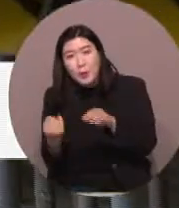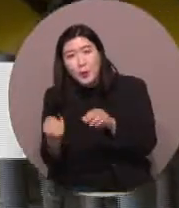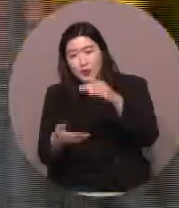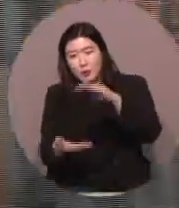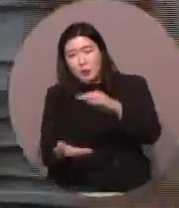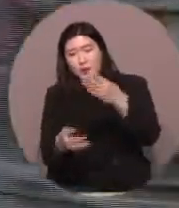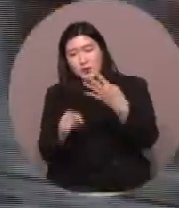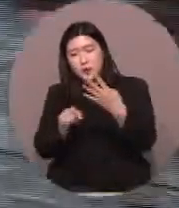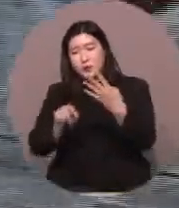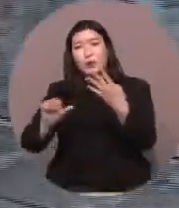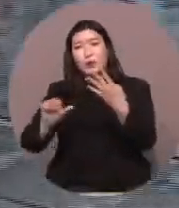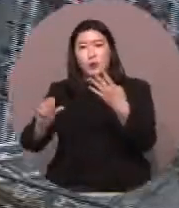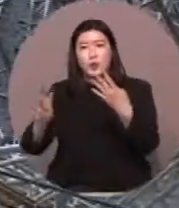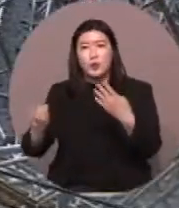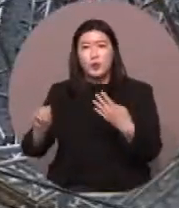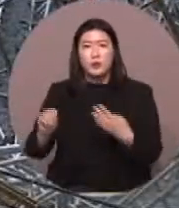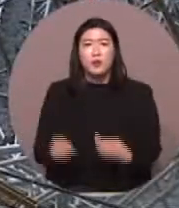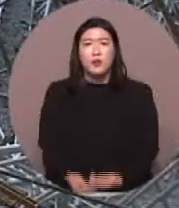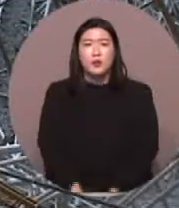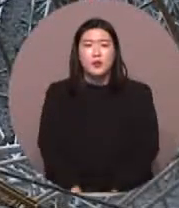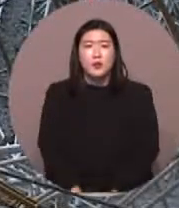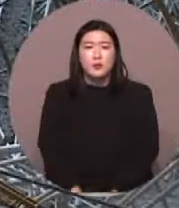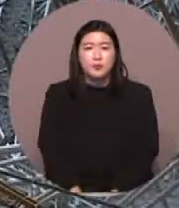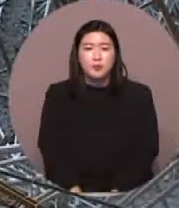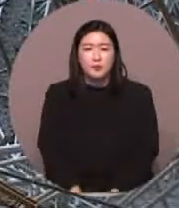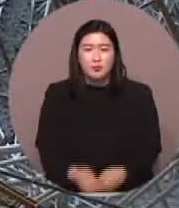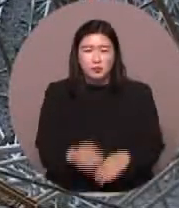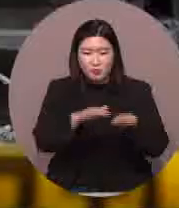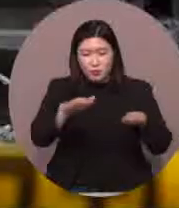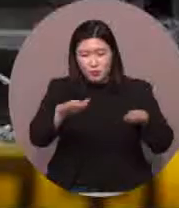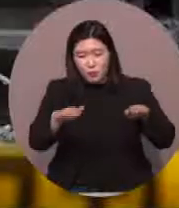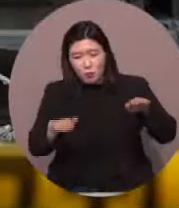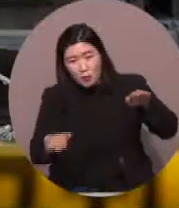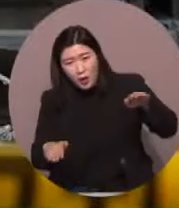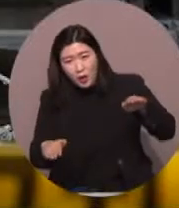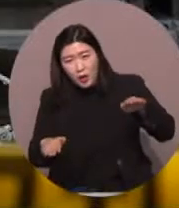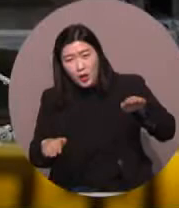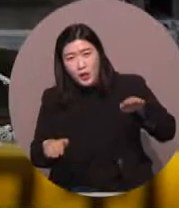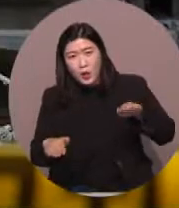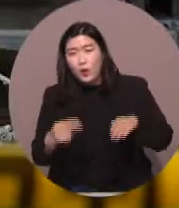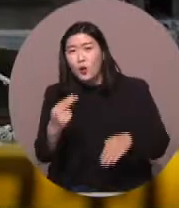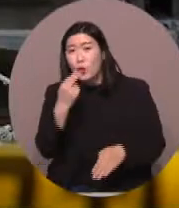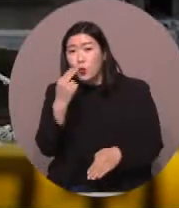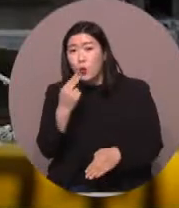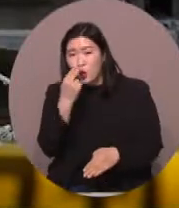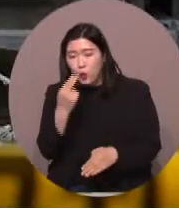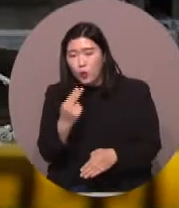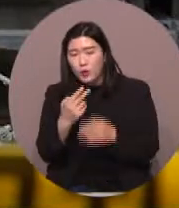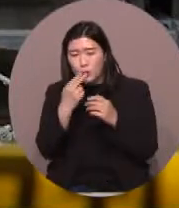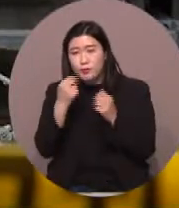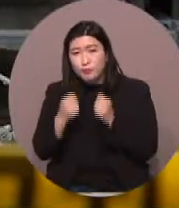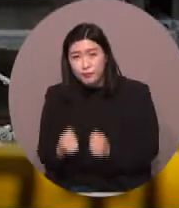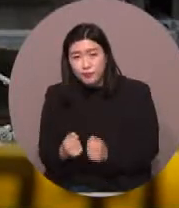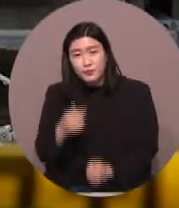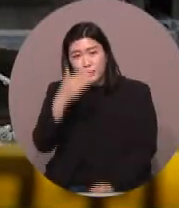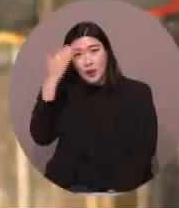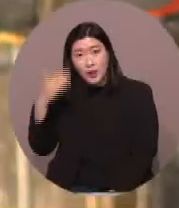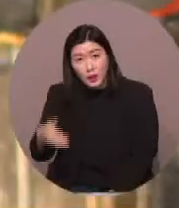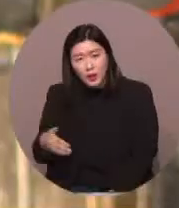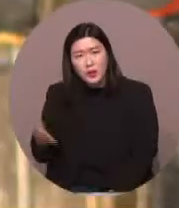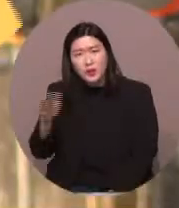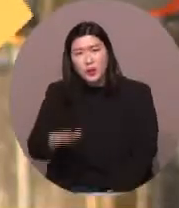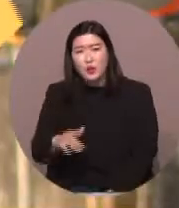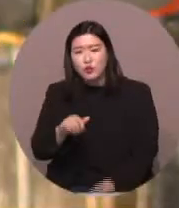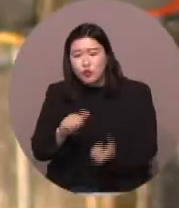추락해 중경상을 입었습니다. 바닥판이 기울어지듯 붕괴돼 다행히 충격이 완화됐지만 자칫